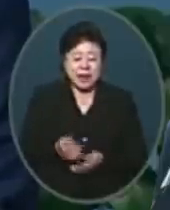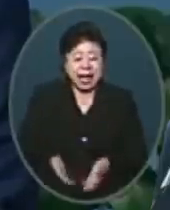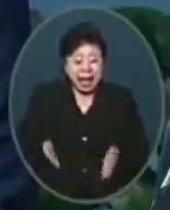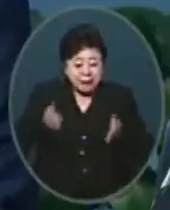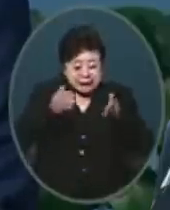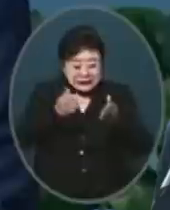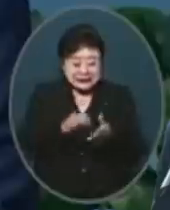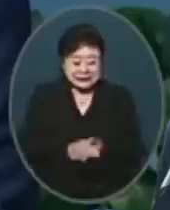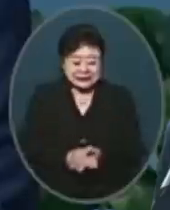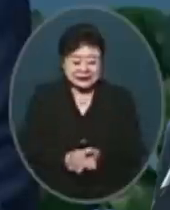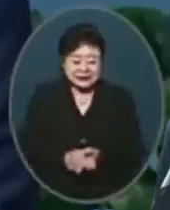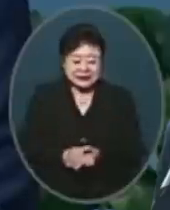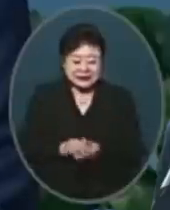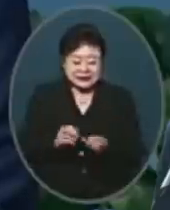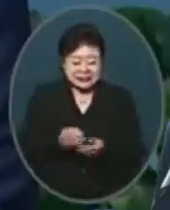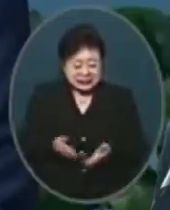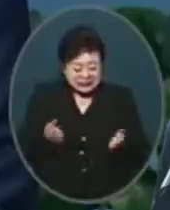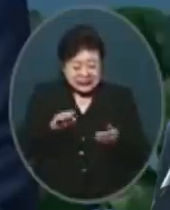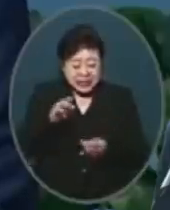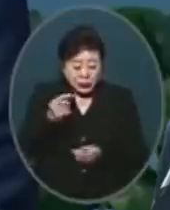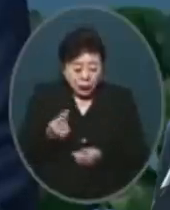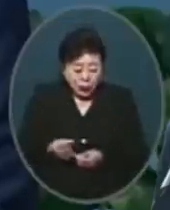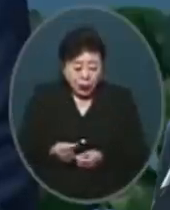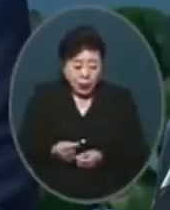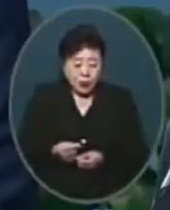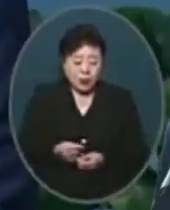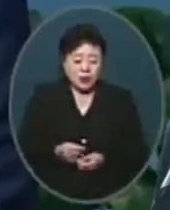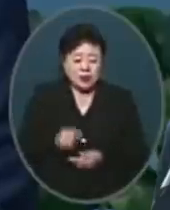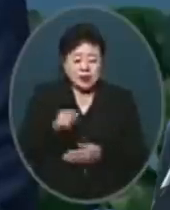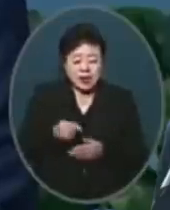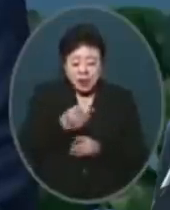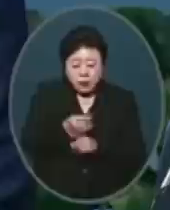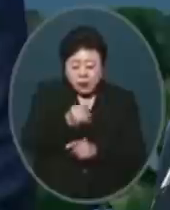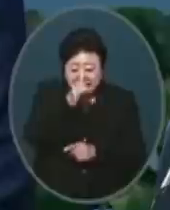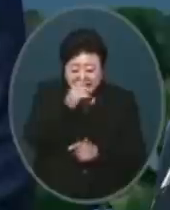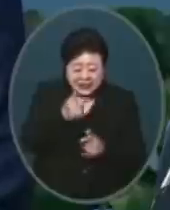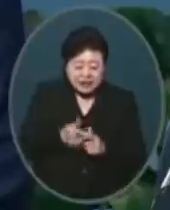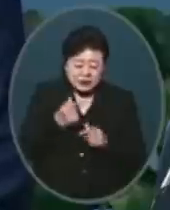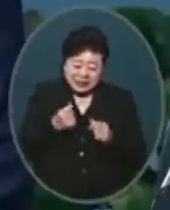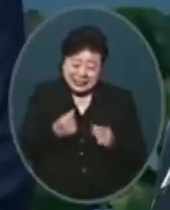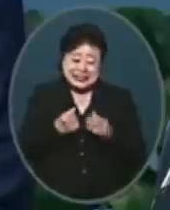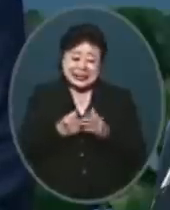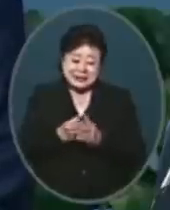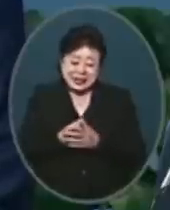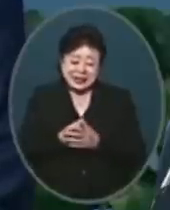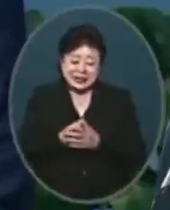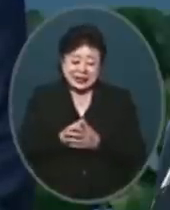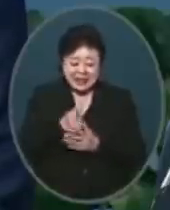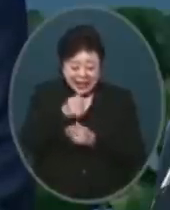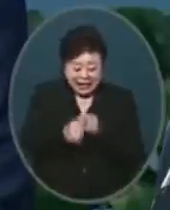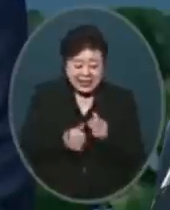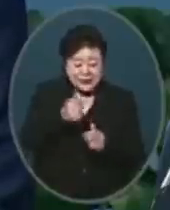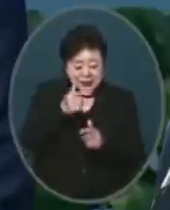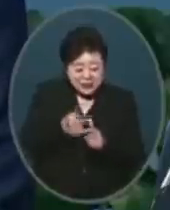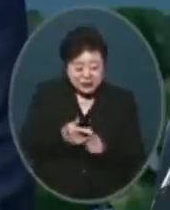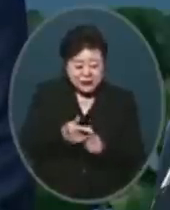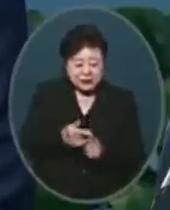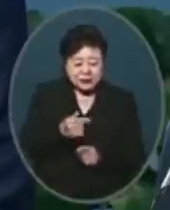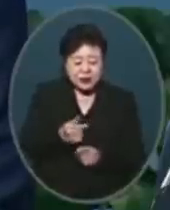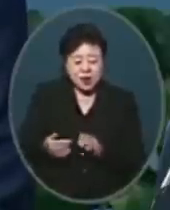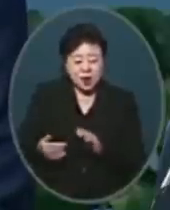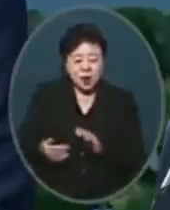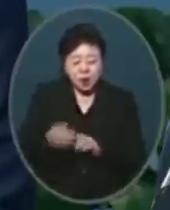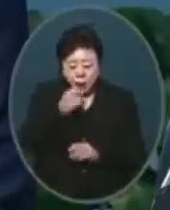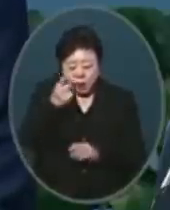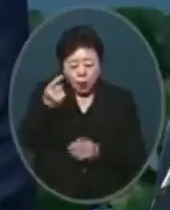보배함은 질그릇이라도 질그릇 안에 보배인 예수님이 계시기 때문에 하나님이 예수님을 보호하기